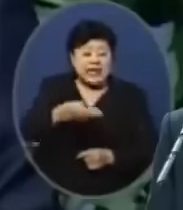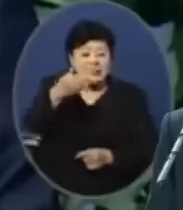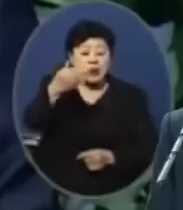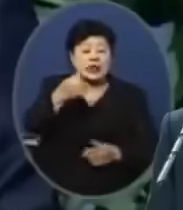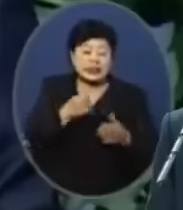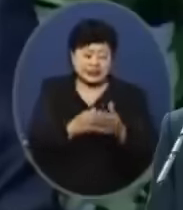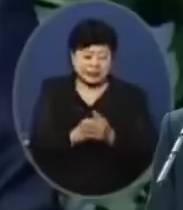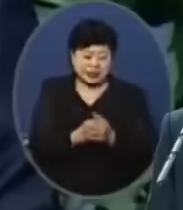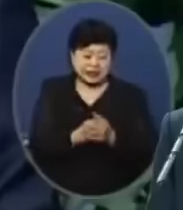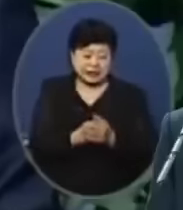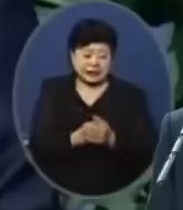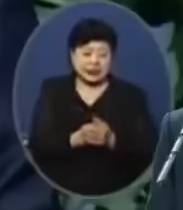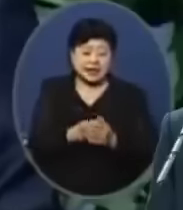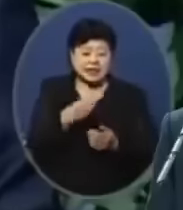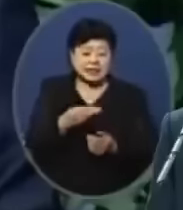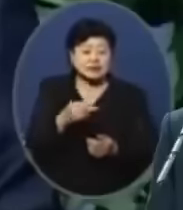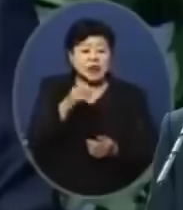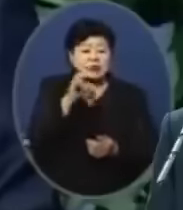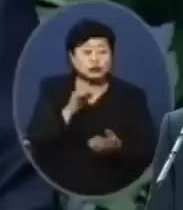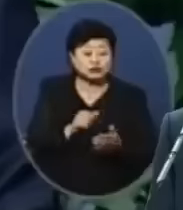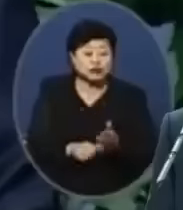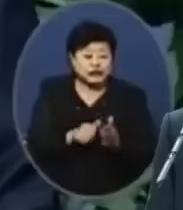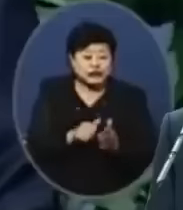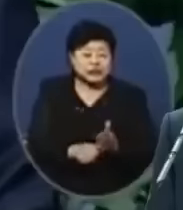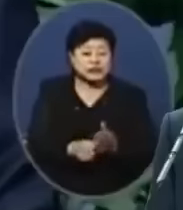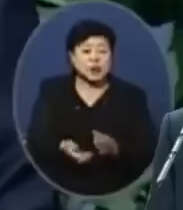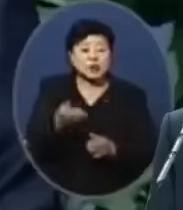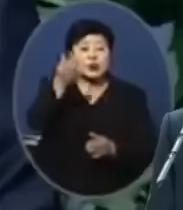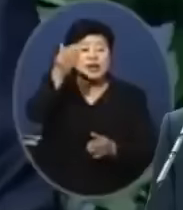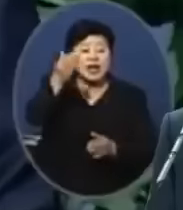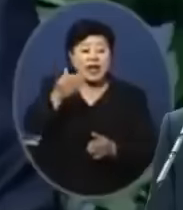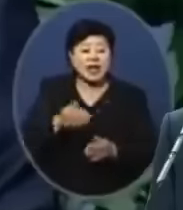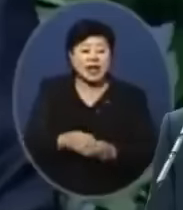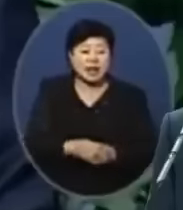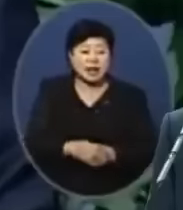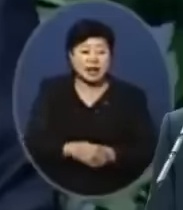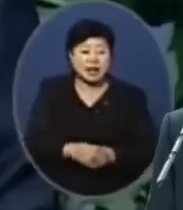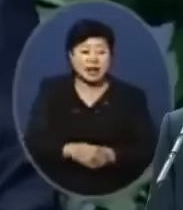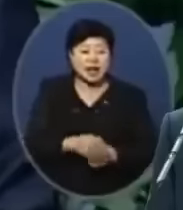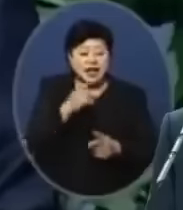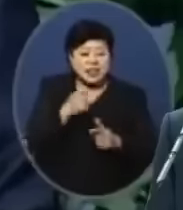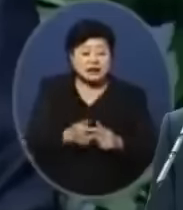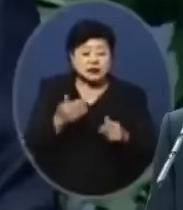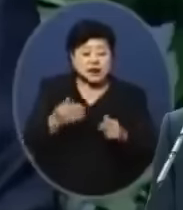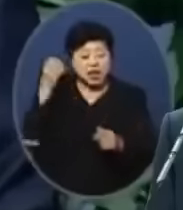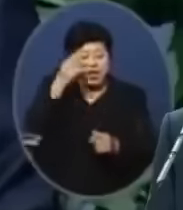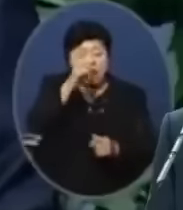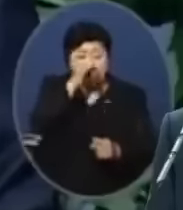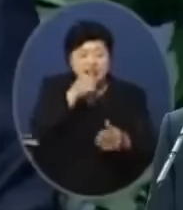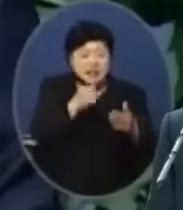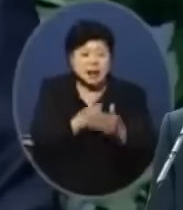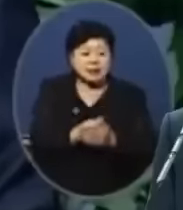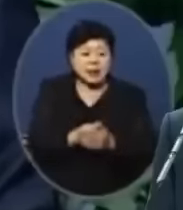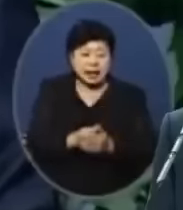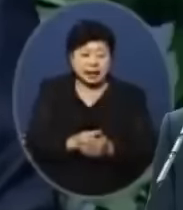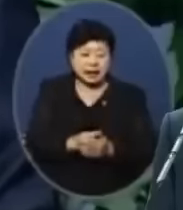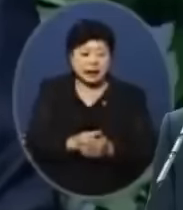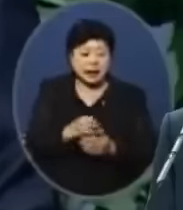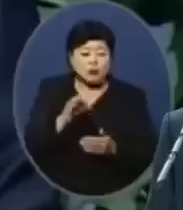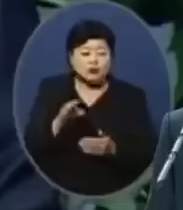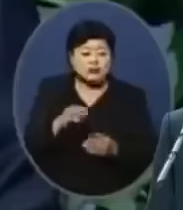4차원이신 것입니다. 3차원은 물질이고 물질 위에 있는 영인 예수님이 물질에게 다스림을 받지